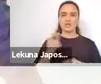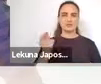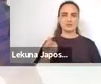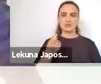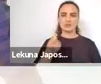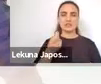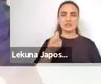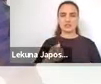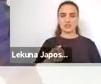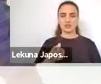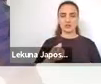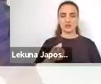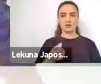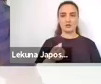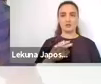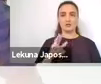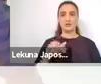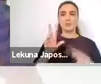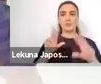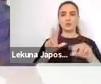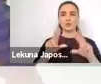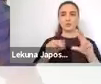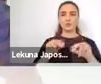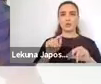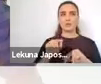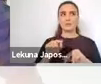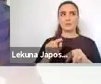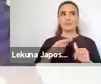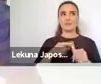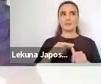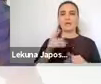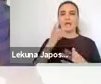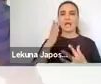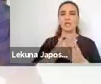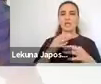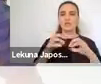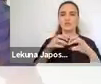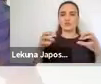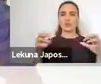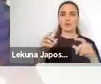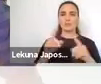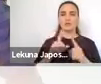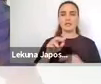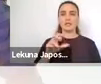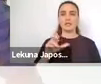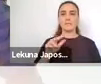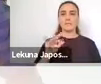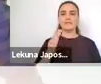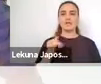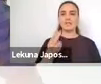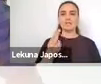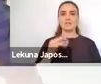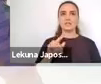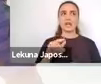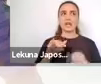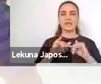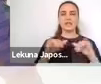და ფაქტიურად დეპრივაციას ეძახით, როდესაც გარემო პირობები არ უწყობს ხელს მას